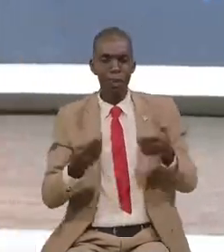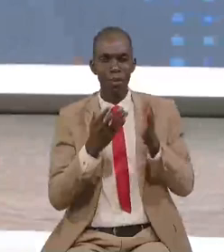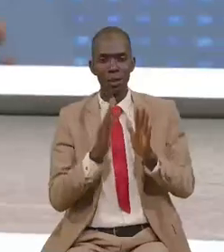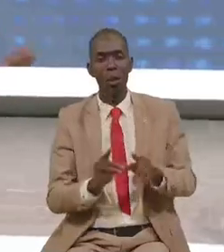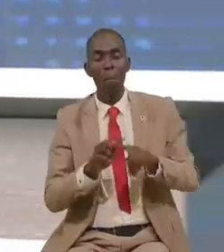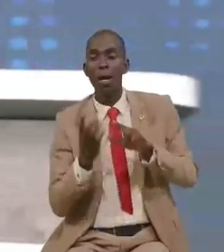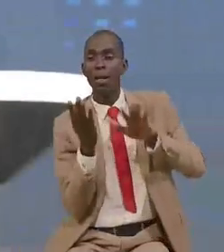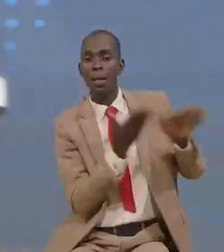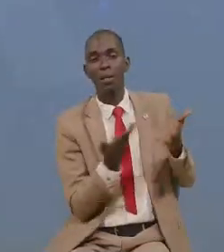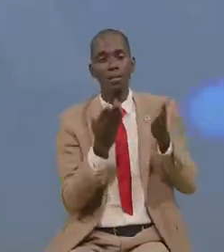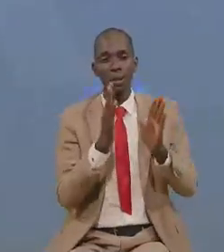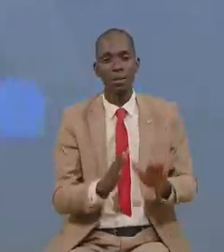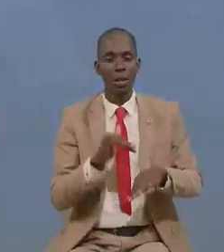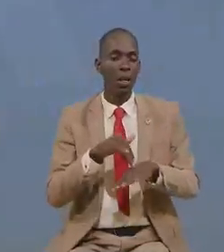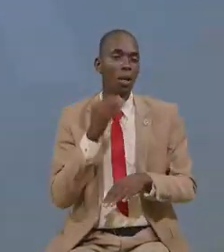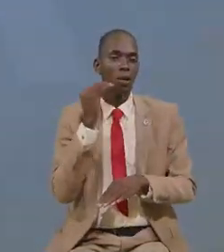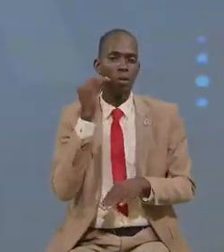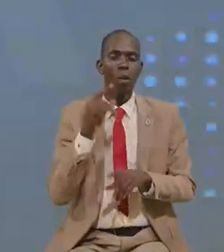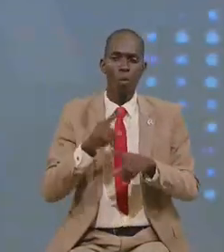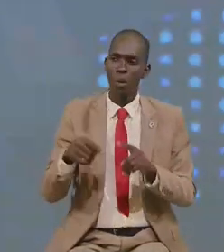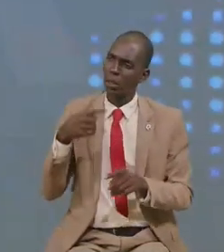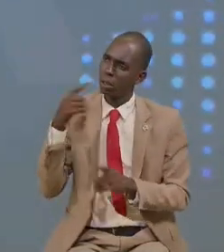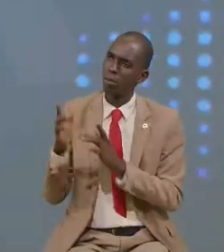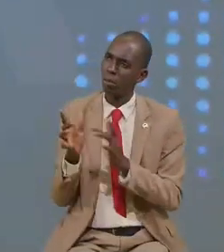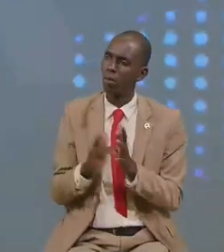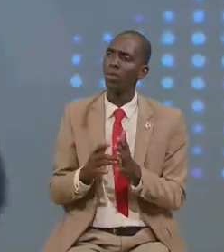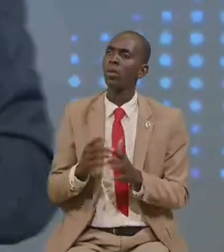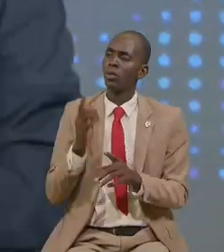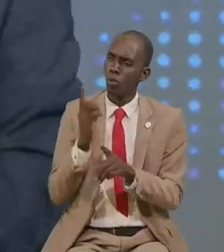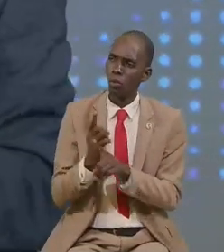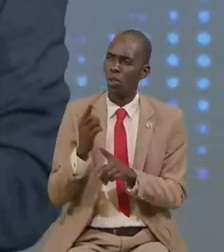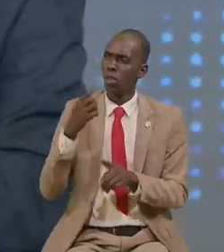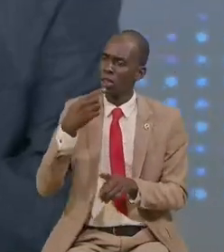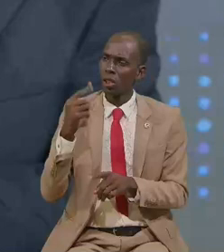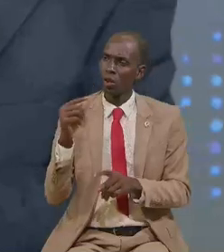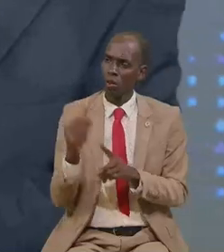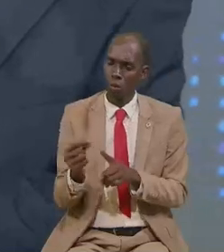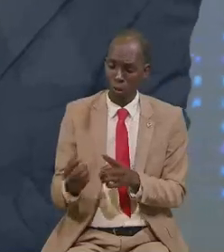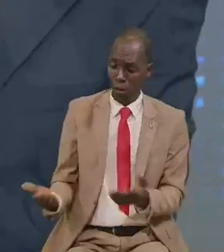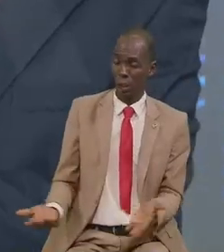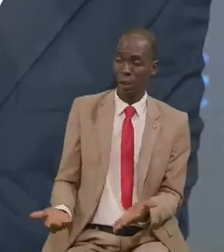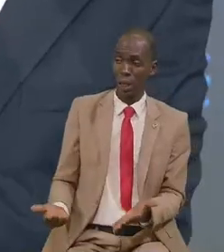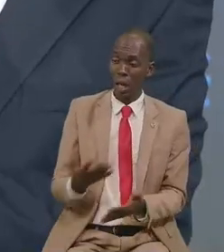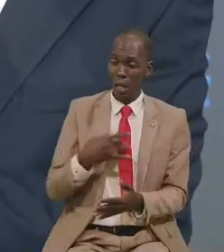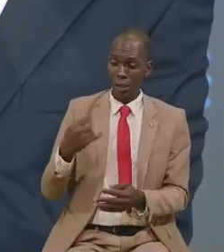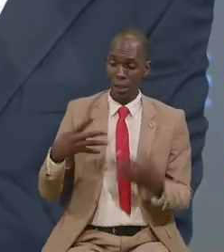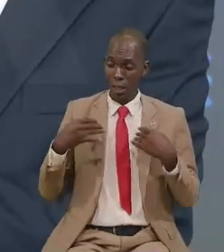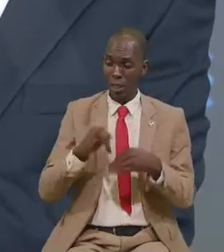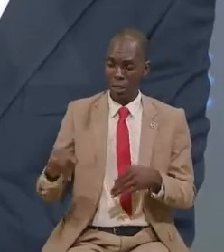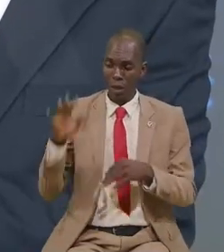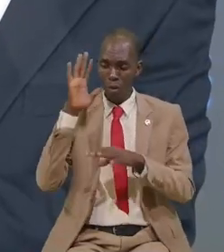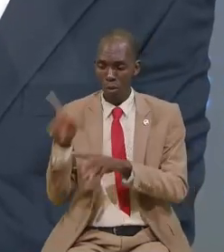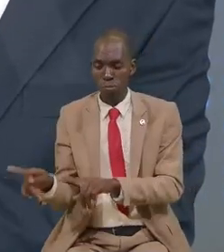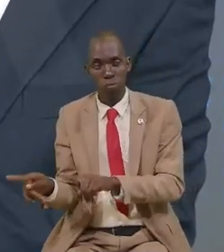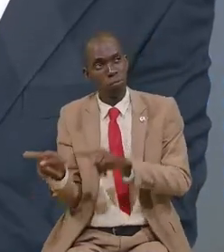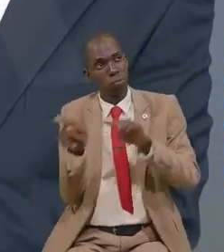à la maison. Il a dit, dis seulement un mot ici. Et la guérison atteindra mon serviteur